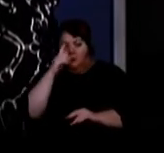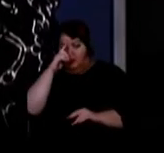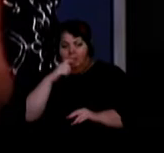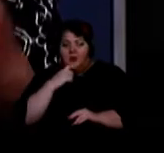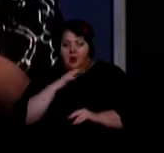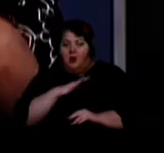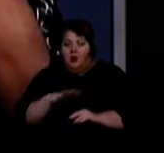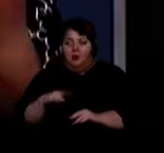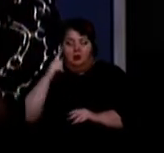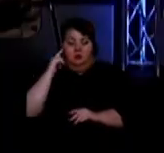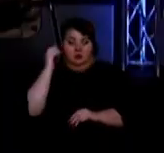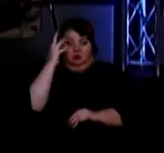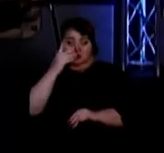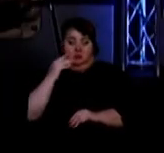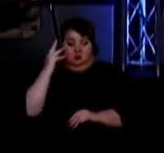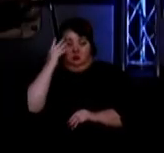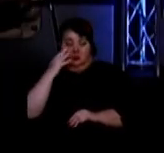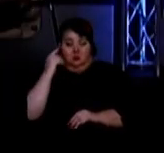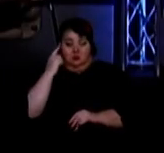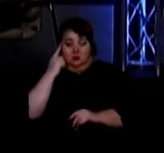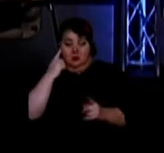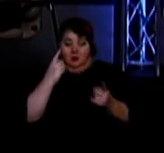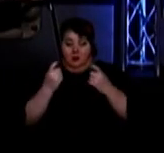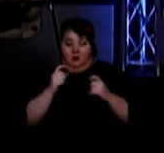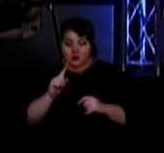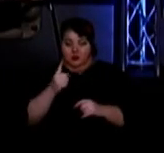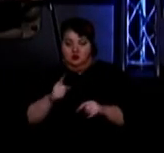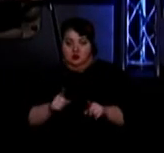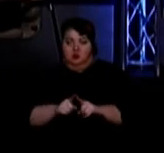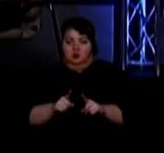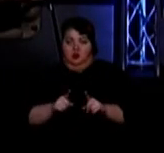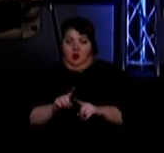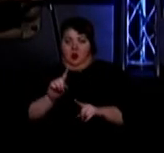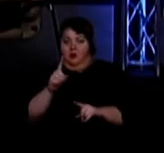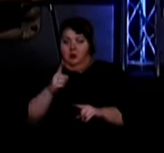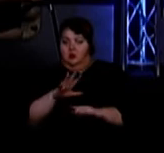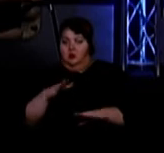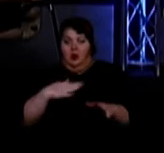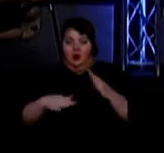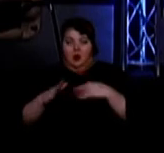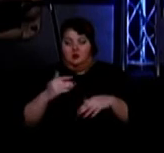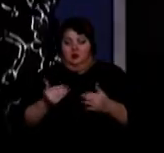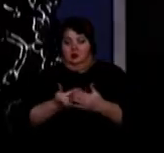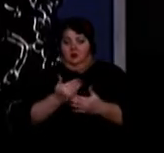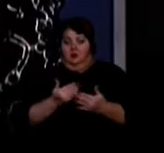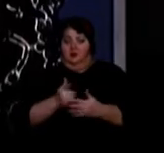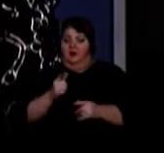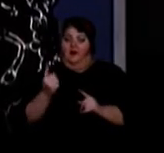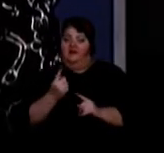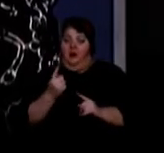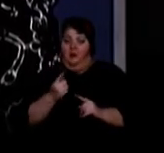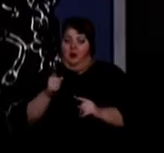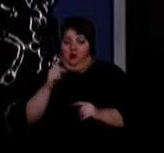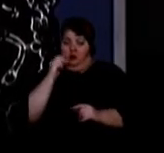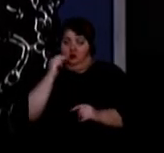непонимание, переосмысливание информации. Почему же так? Почему это не радостная новость для него? Говорю, ну, во-первых, потому что